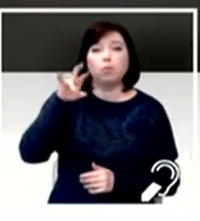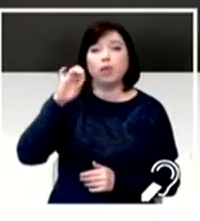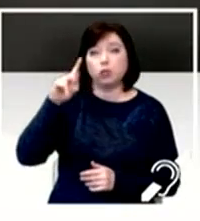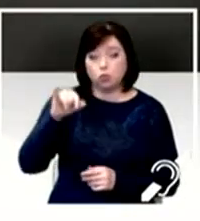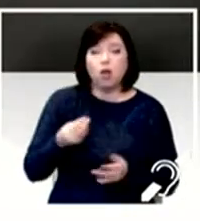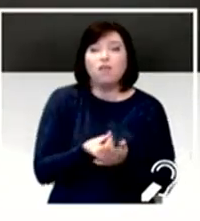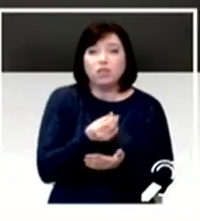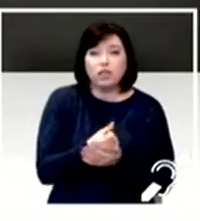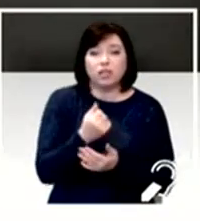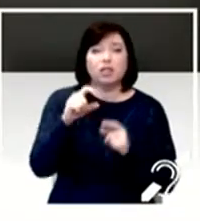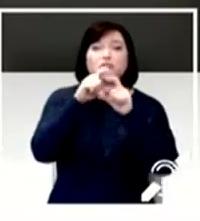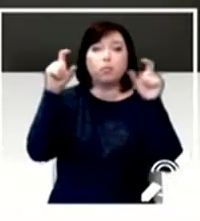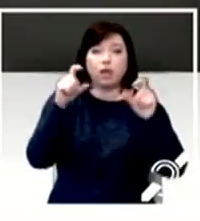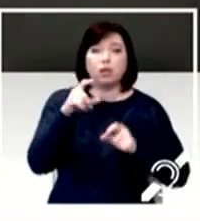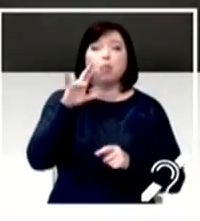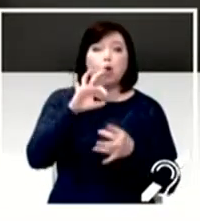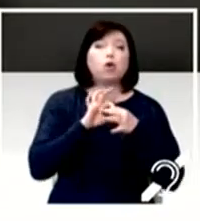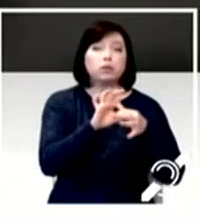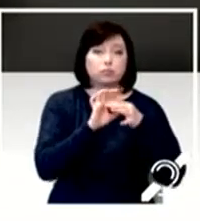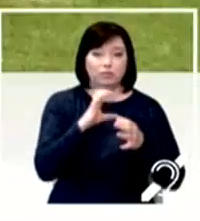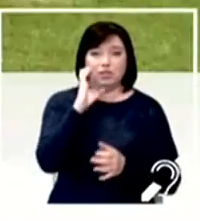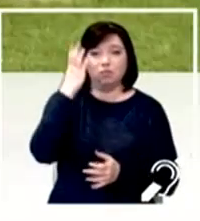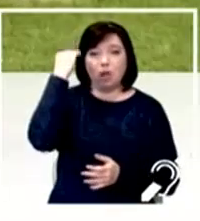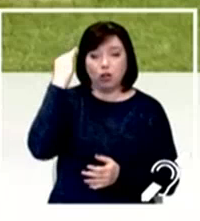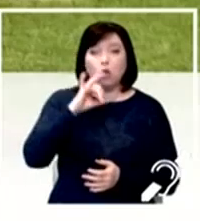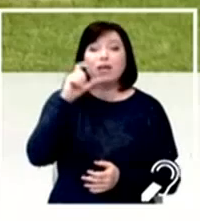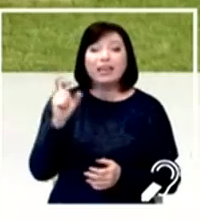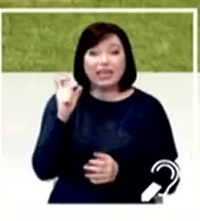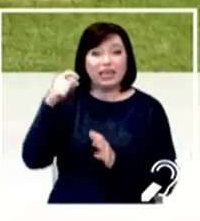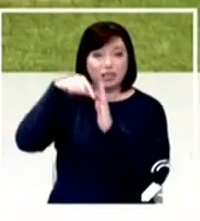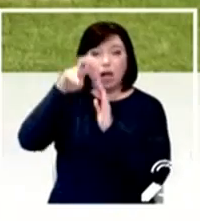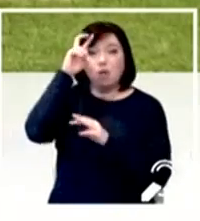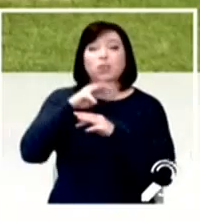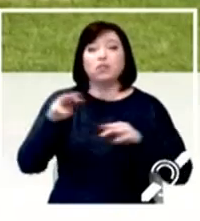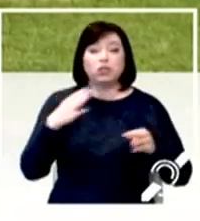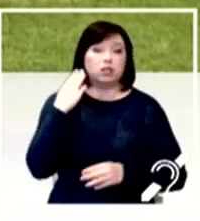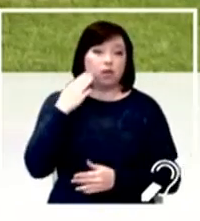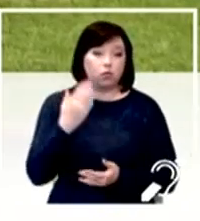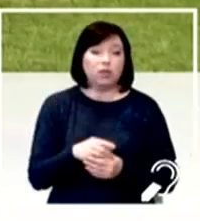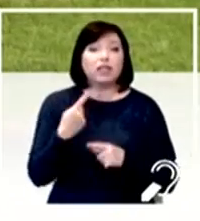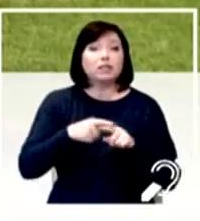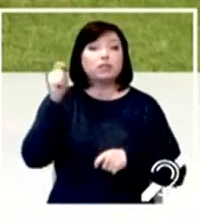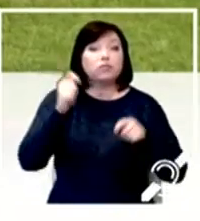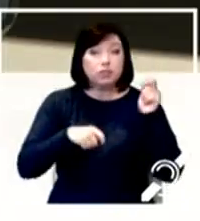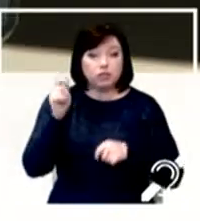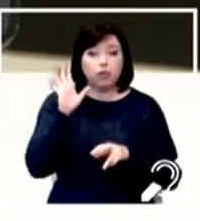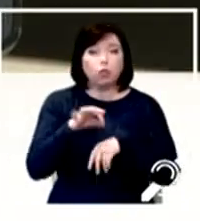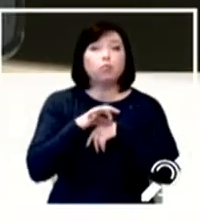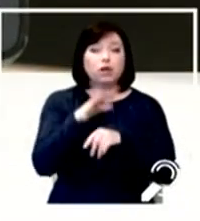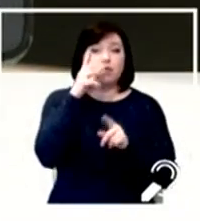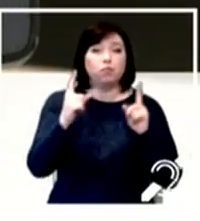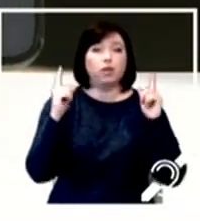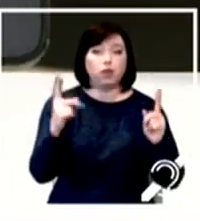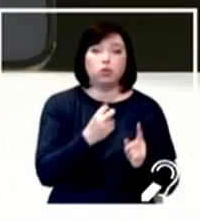și finanțat de Departamentul pentru Relația cu Republica Moldova din cadrul Guvernului României. Festivalul se va desfășura în